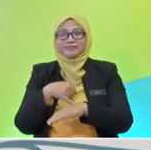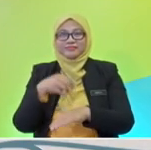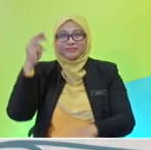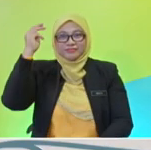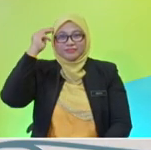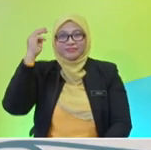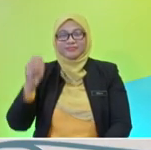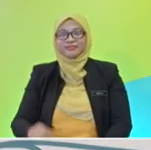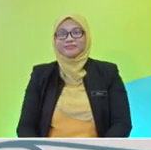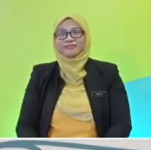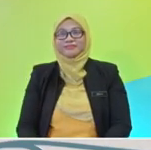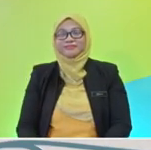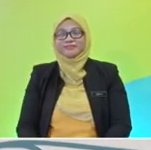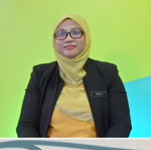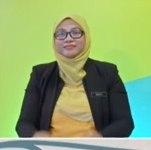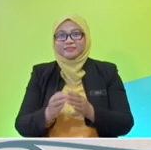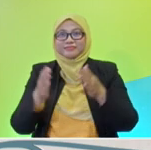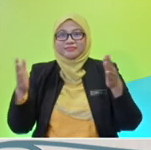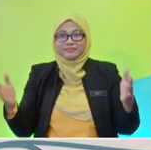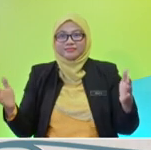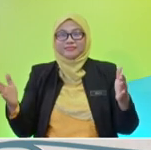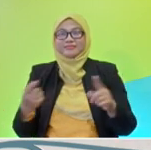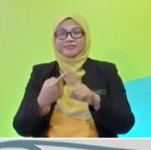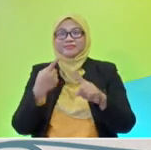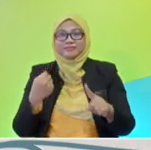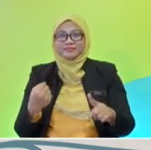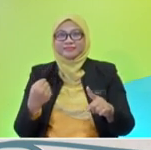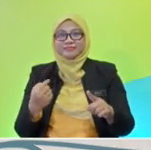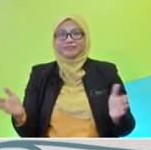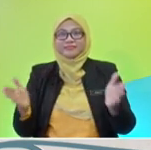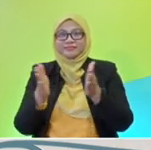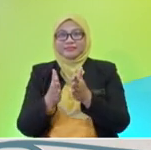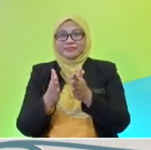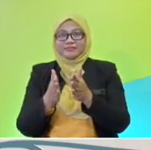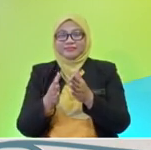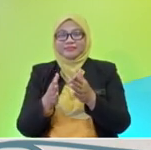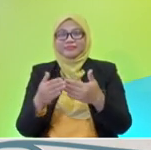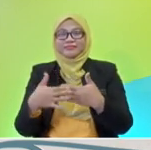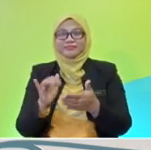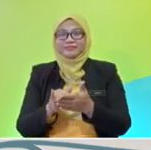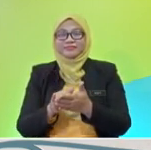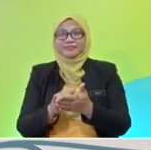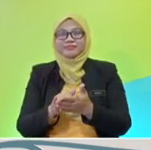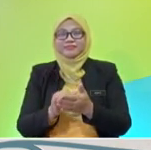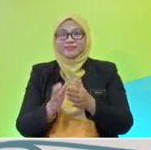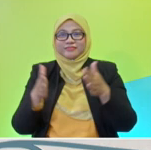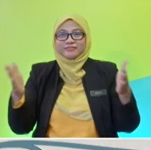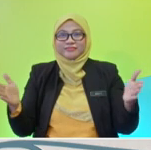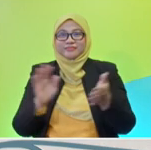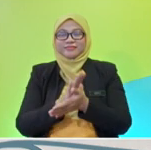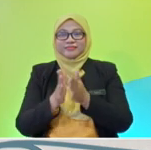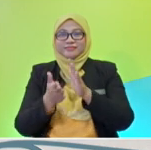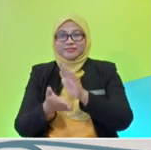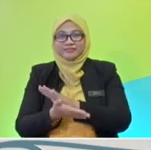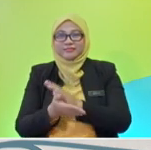berkembang sebenarnya Hanif dia bermula daripada penempa kecil kemudian berkembang menjadi pelabuhan yang mana akhirnya